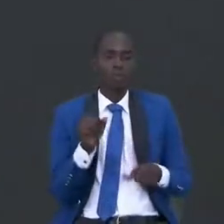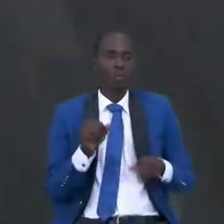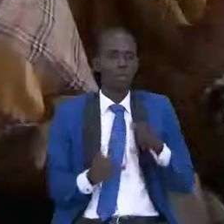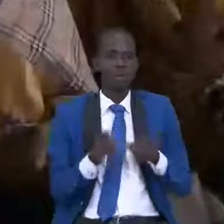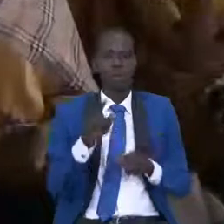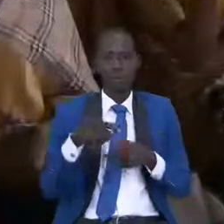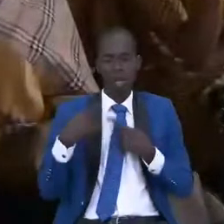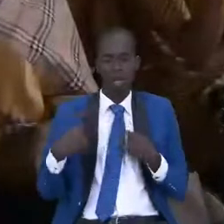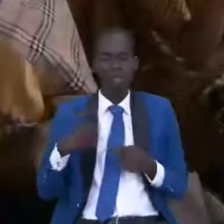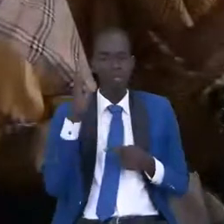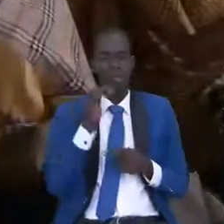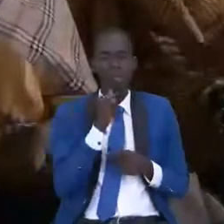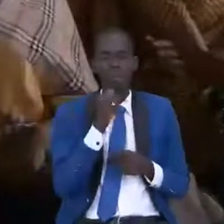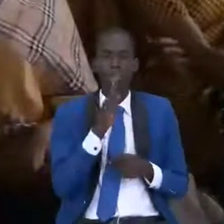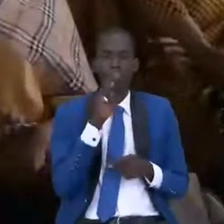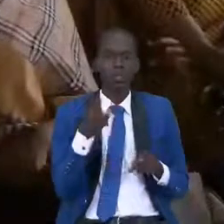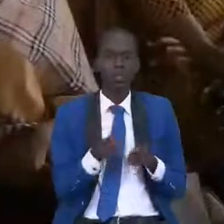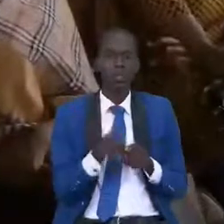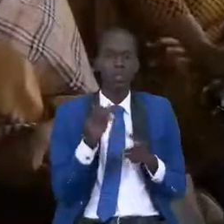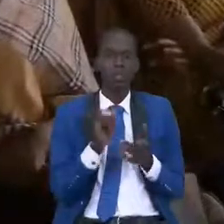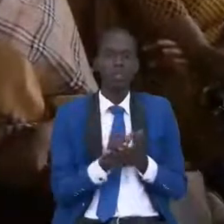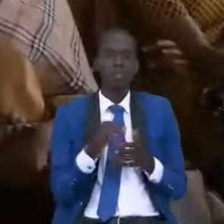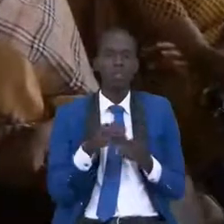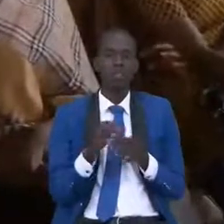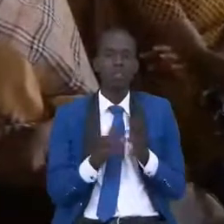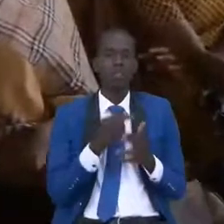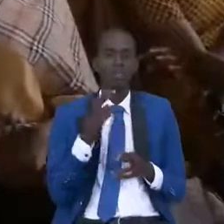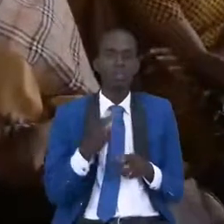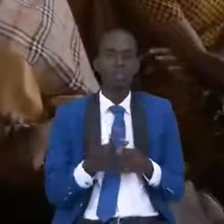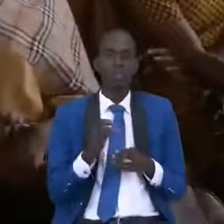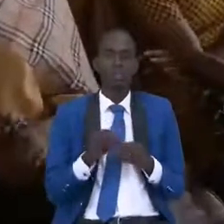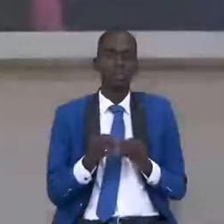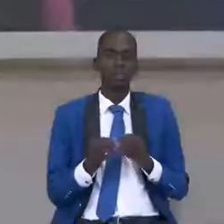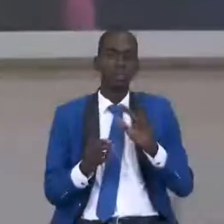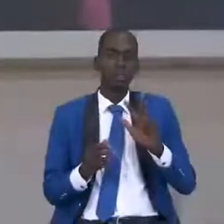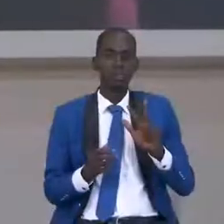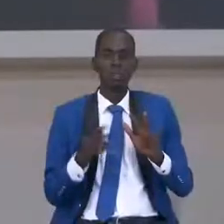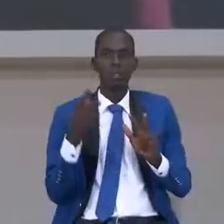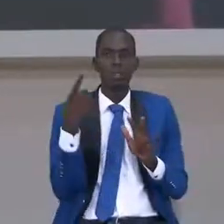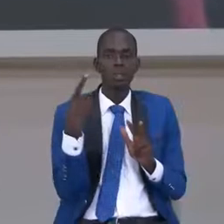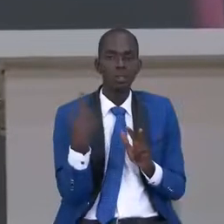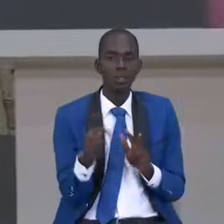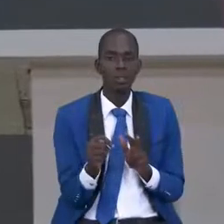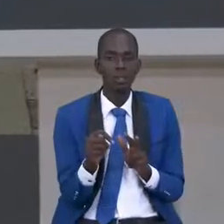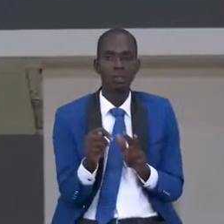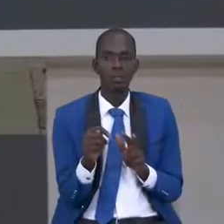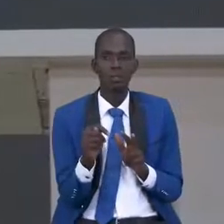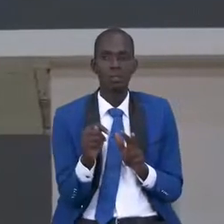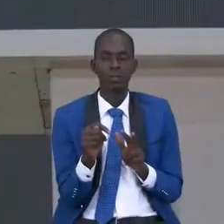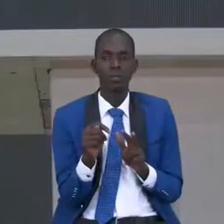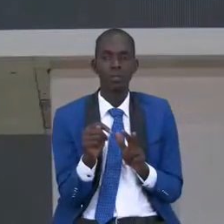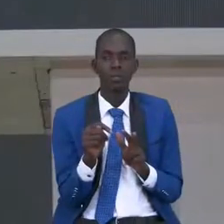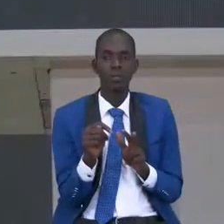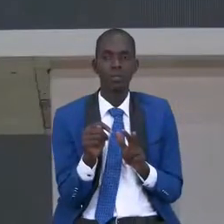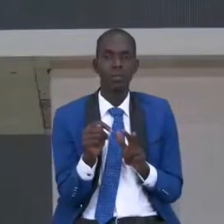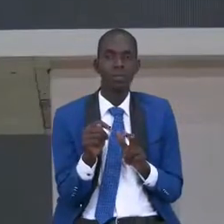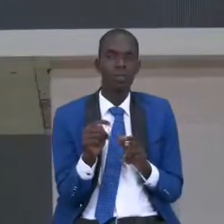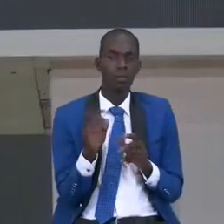ça. Troisième élément maintenant, la condamnation douloureuse, affligeante de